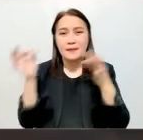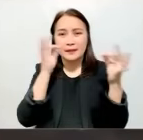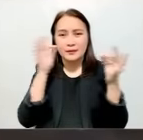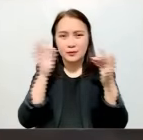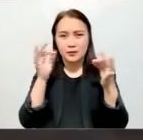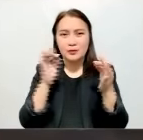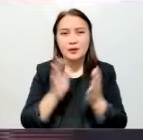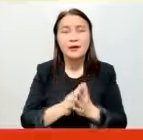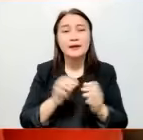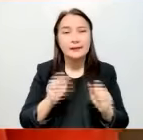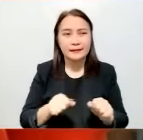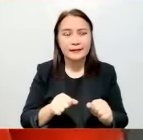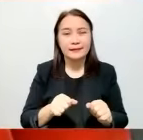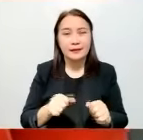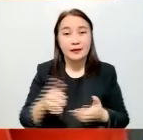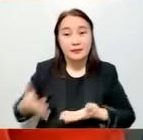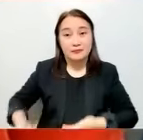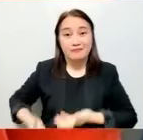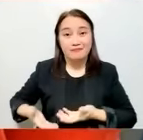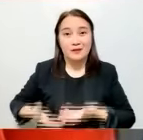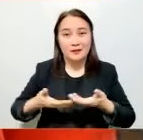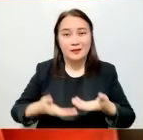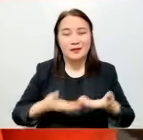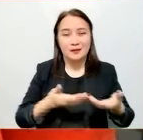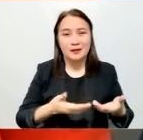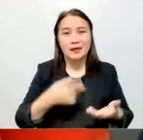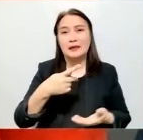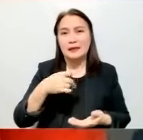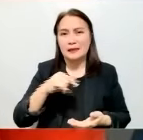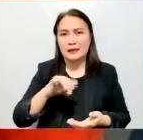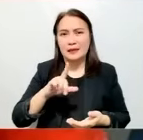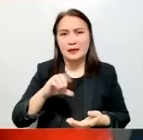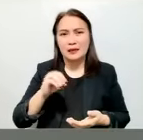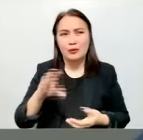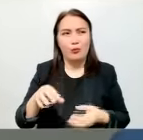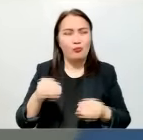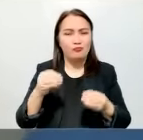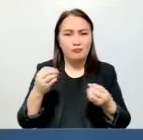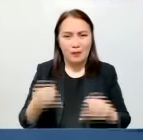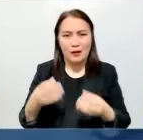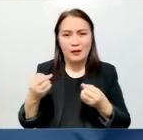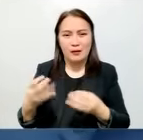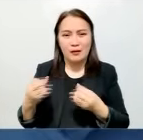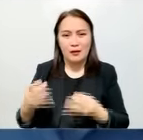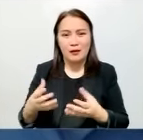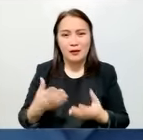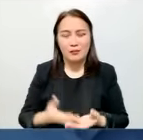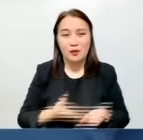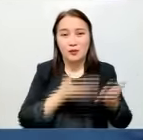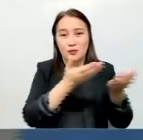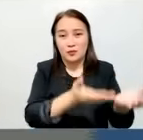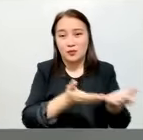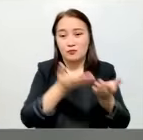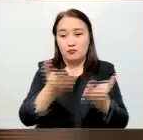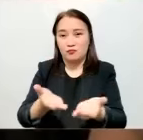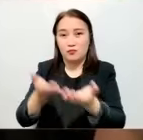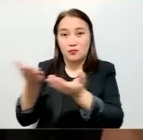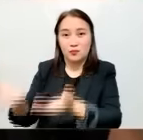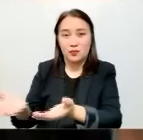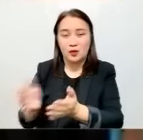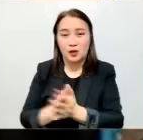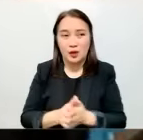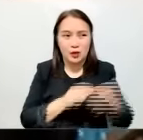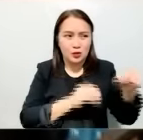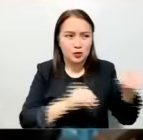daw karga ng suspect. Kilo-kilo kasi kung magbagsak ng droga si Diam. Bukod sa Batasan, nagpapalipat-lipat pangaraw